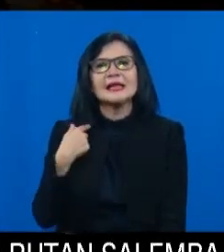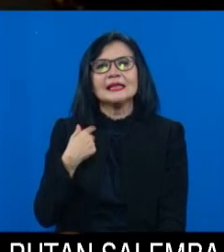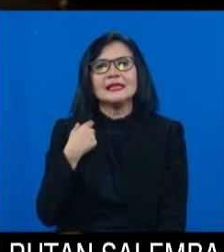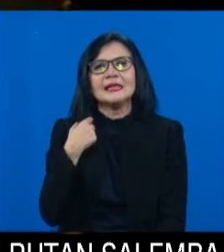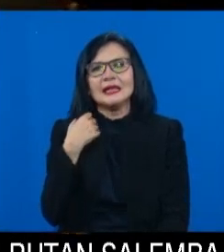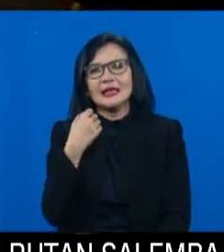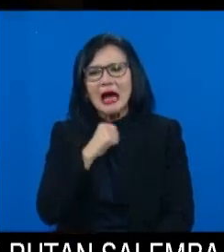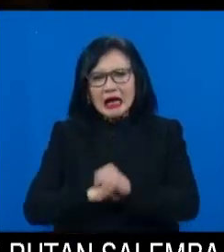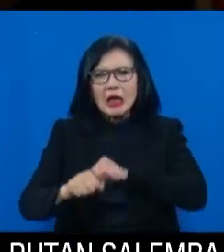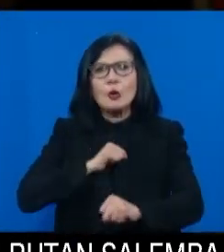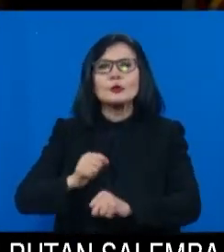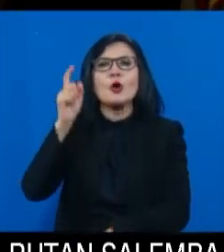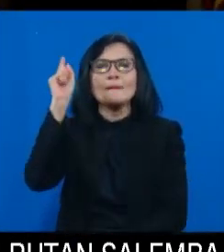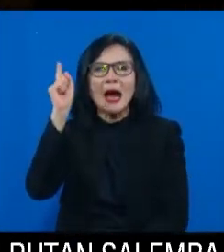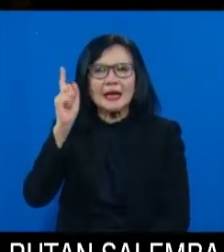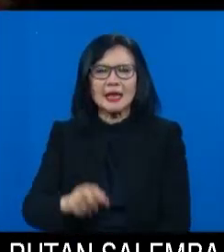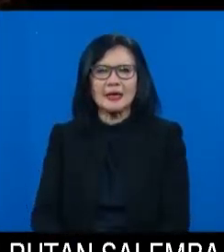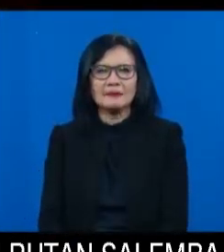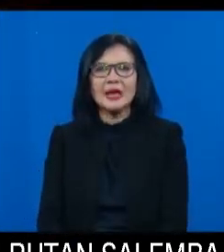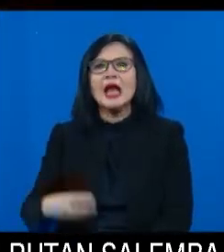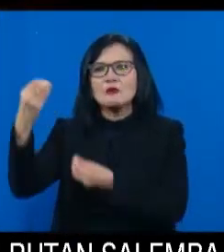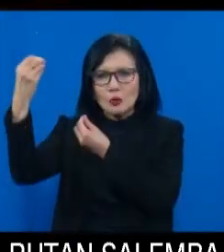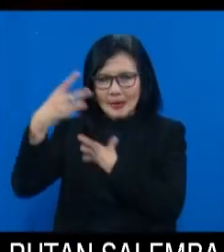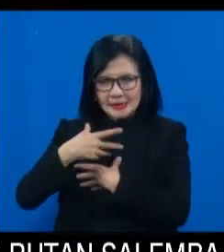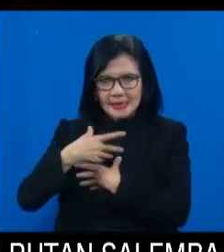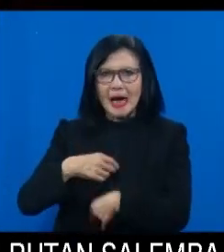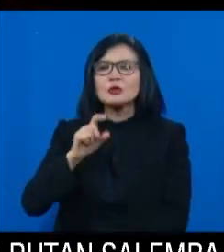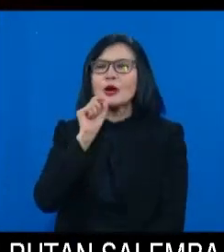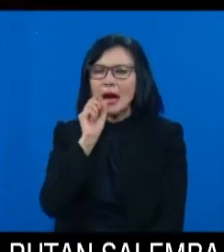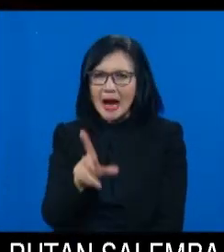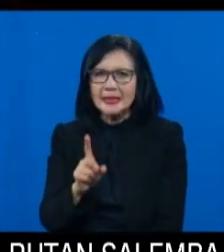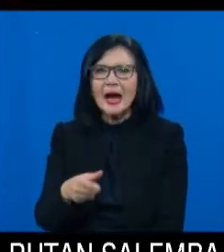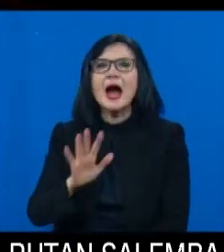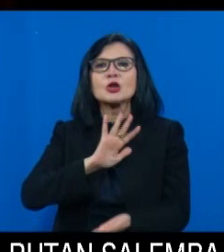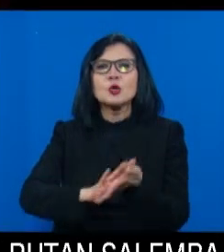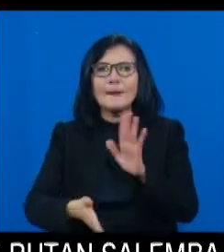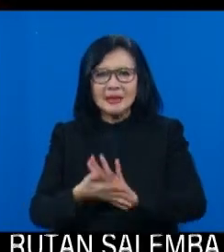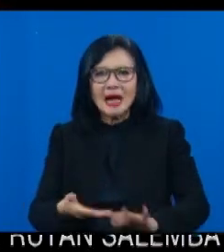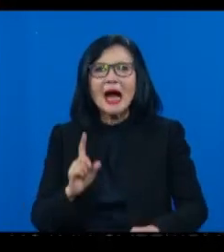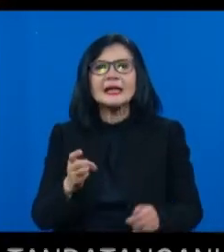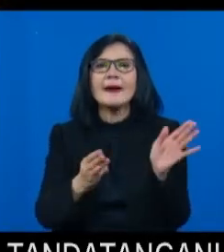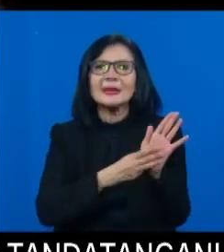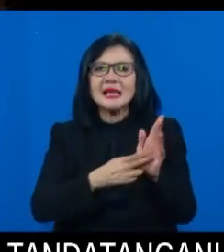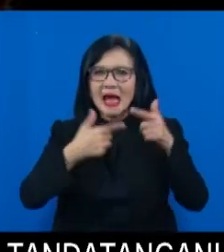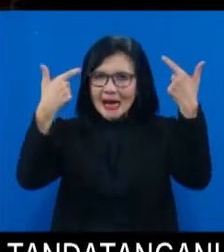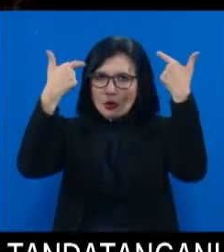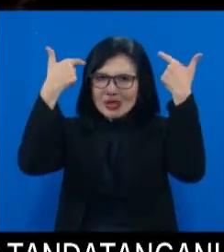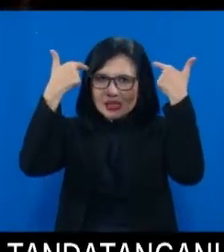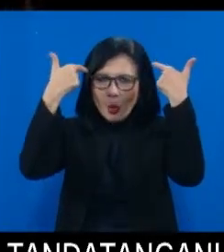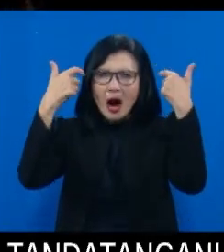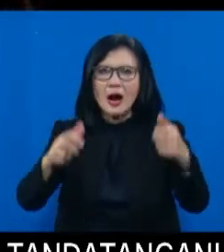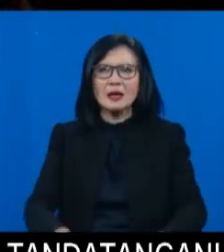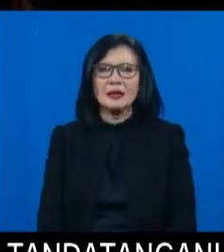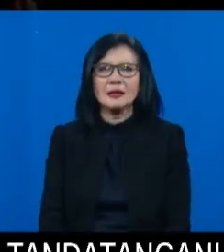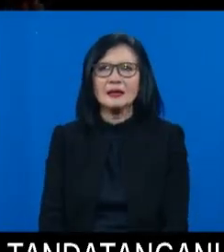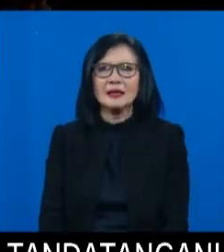lain. Seperti itu. Informasinya memang ada. Pernah merasakan, tapi